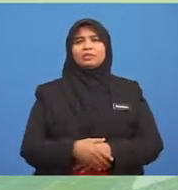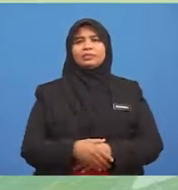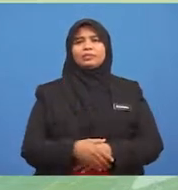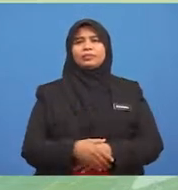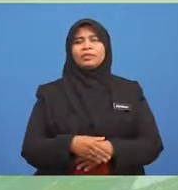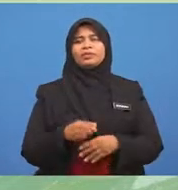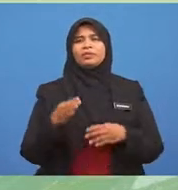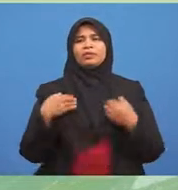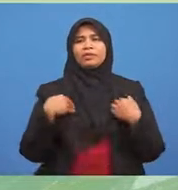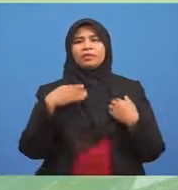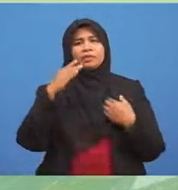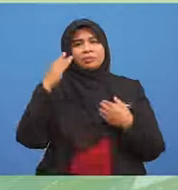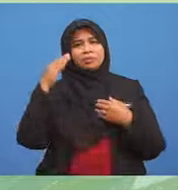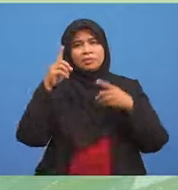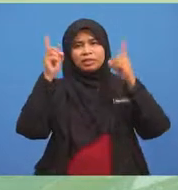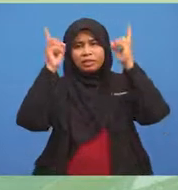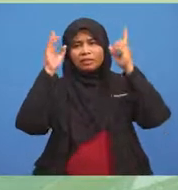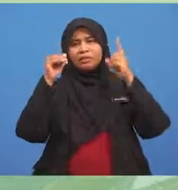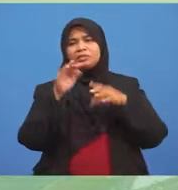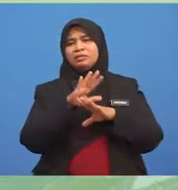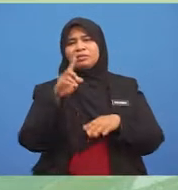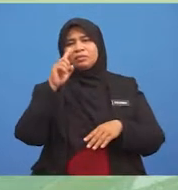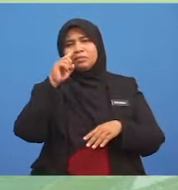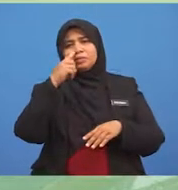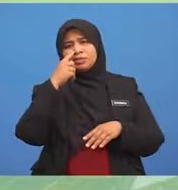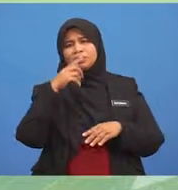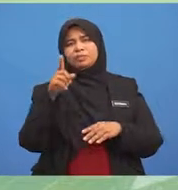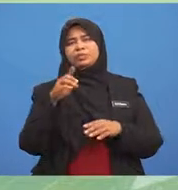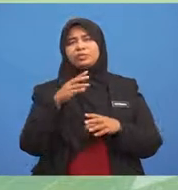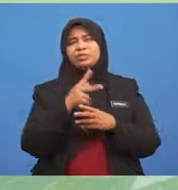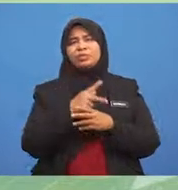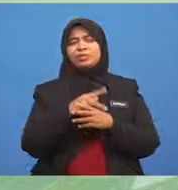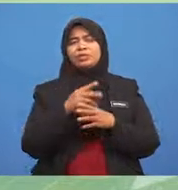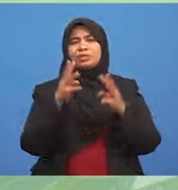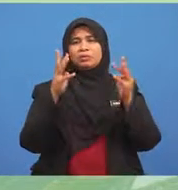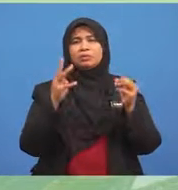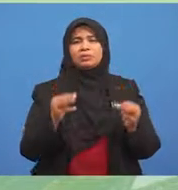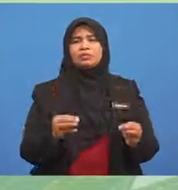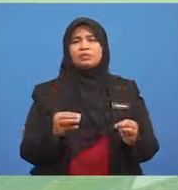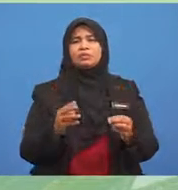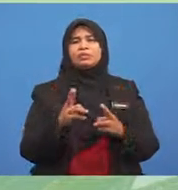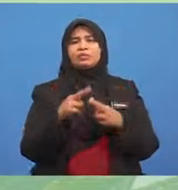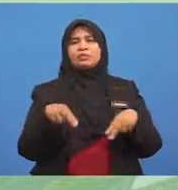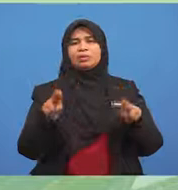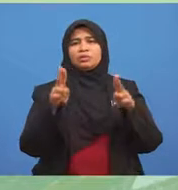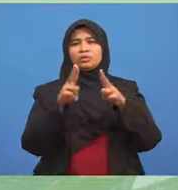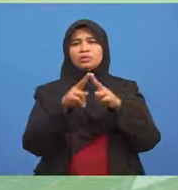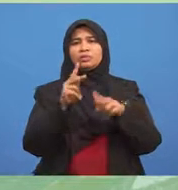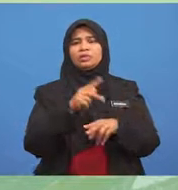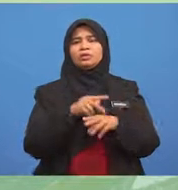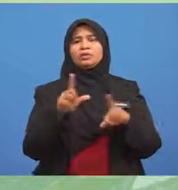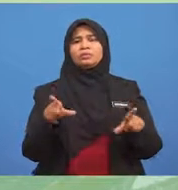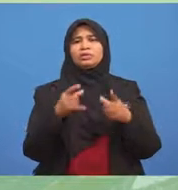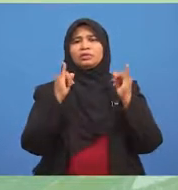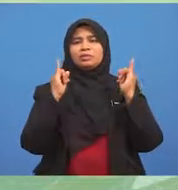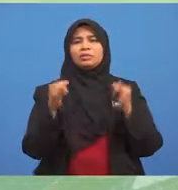syaitan yang tidak akan pernah jemu menimbulkan keraguan kepada manusia, terutama ketika melakukan ibadah. Kerana